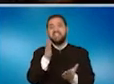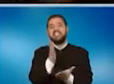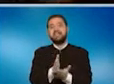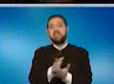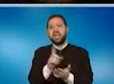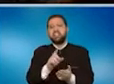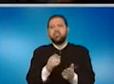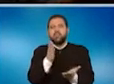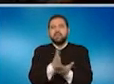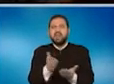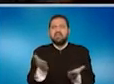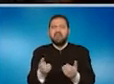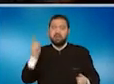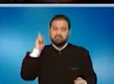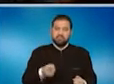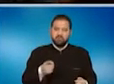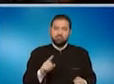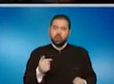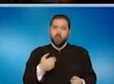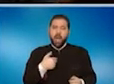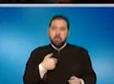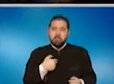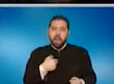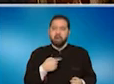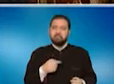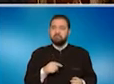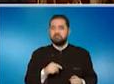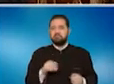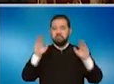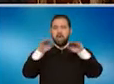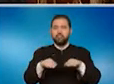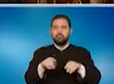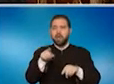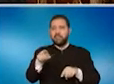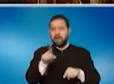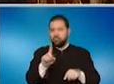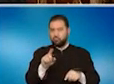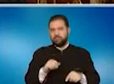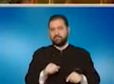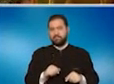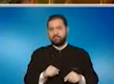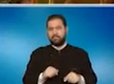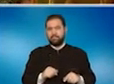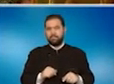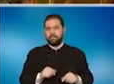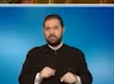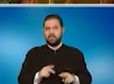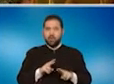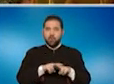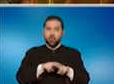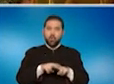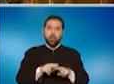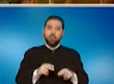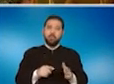Nu dreptatea care se impune, nu dreptatea mea în detrimentul dreptății tale. Cea judiciară, să spunem. Da. Și